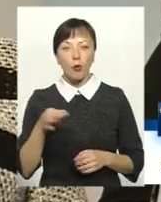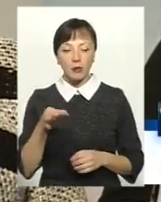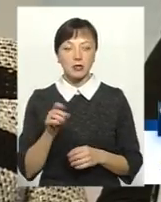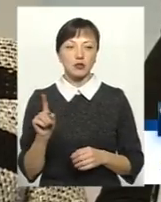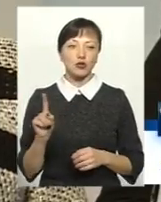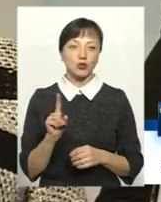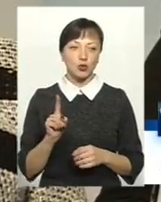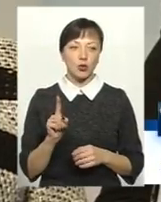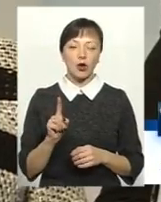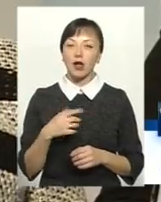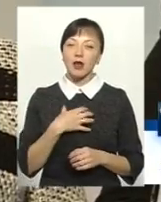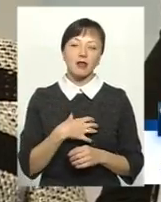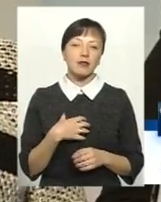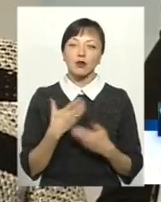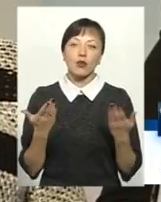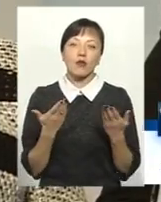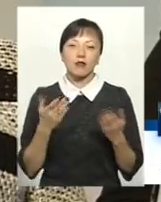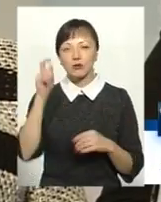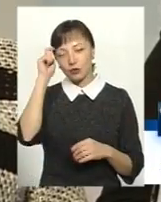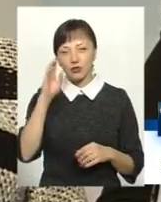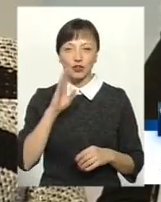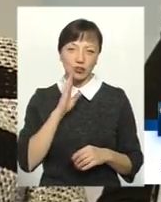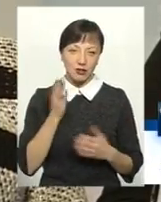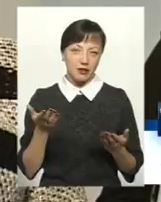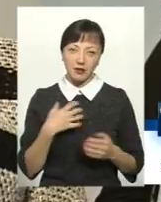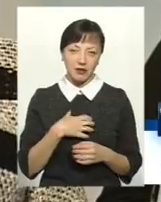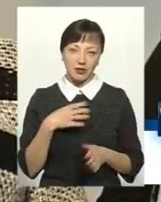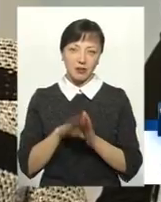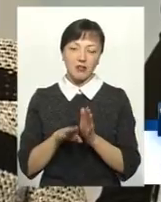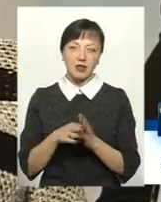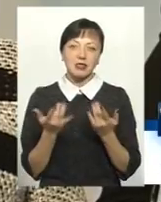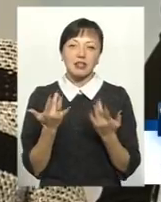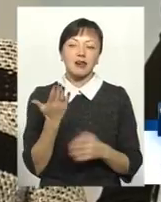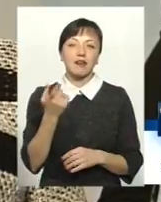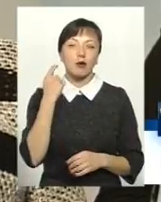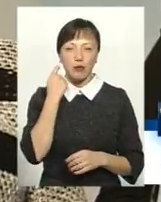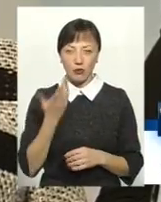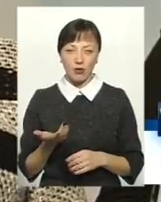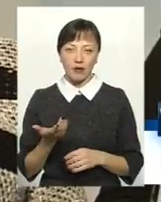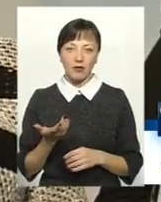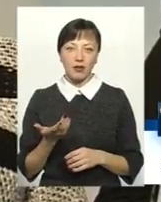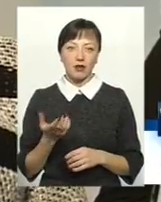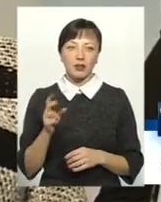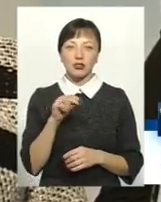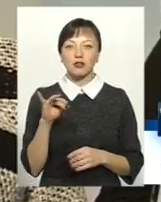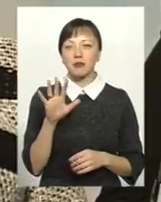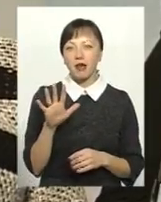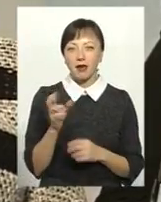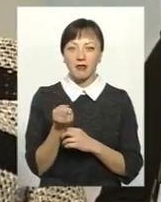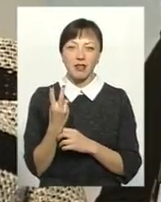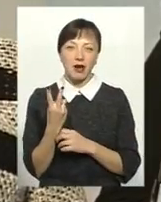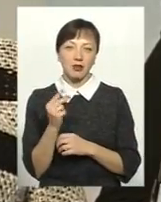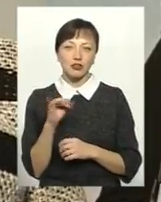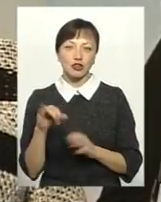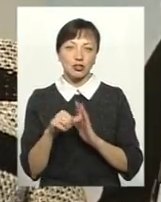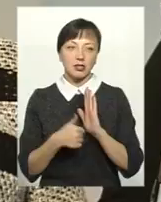що неважливо, якої ви статі, чи ви чоловік, чи ви жінка, неважливо, скільки вам років, чи вам 5, чи 12,